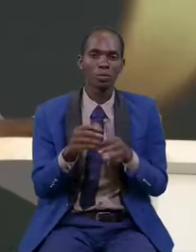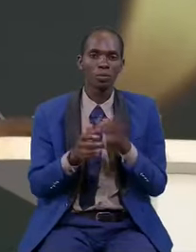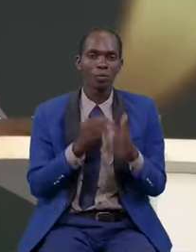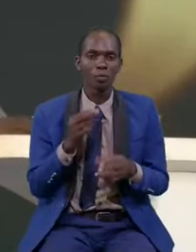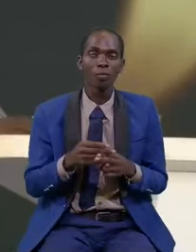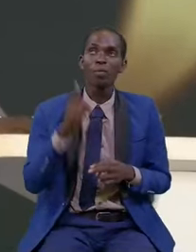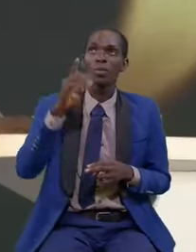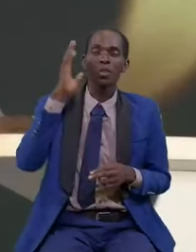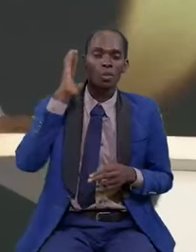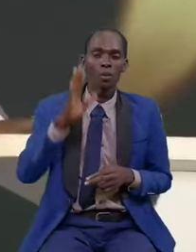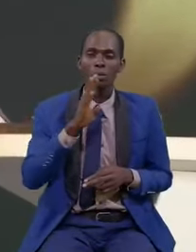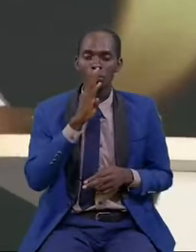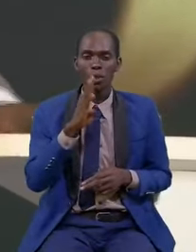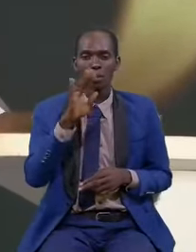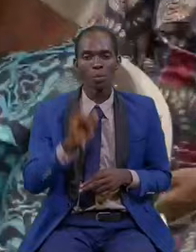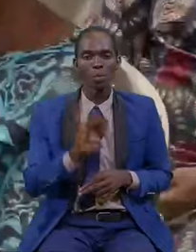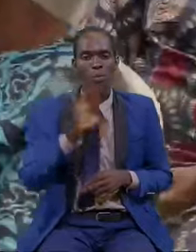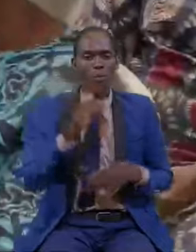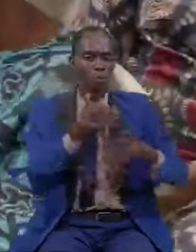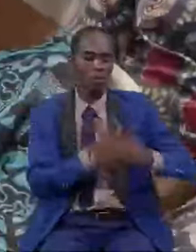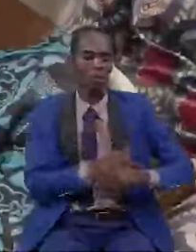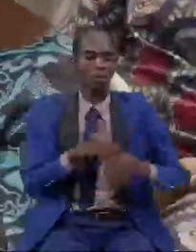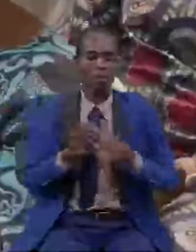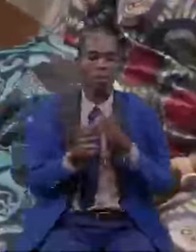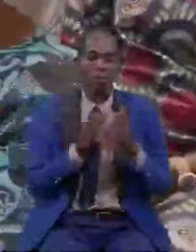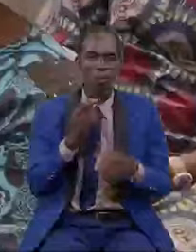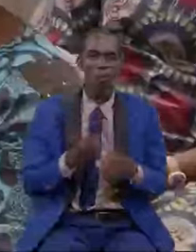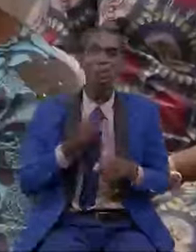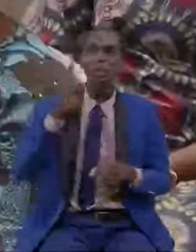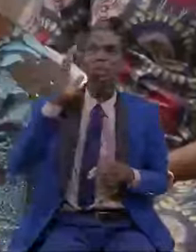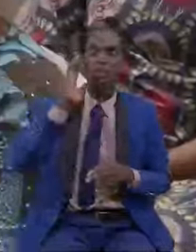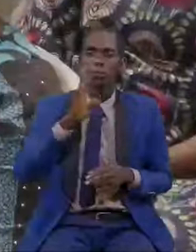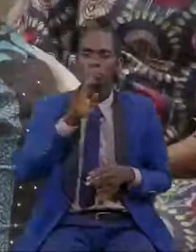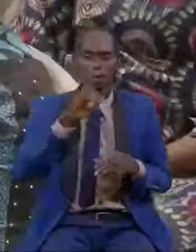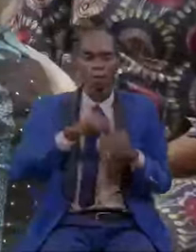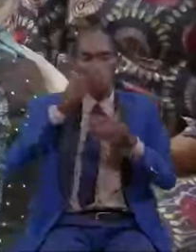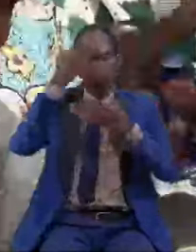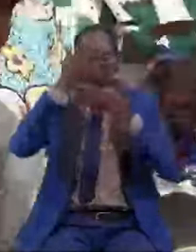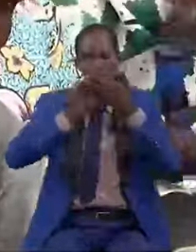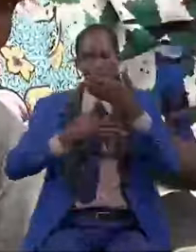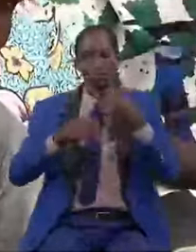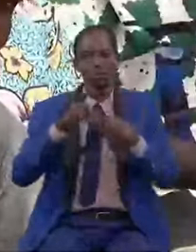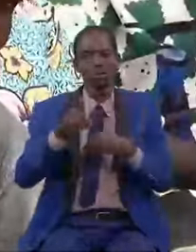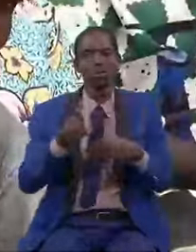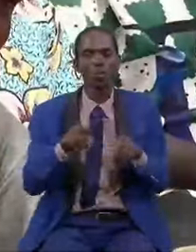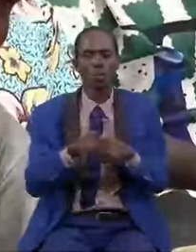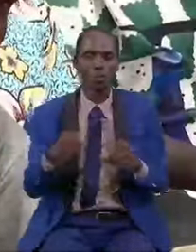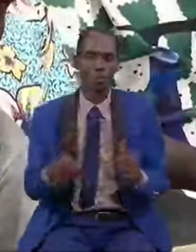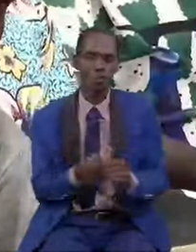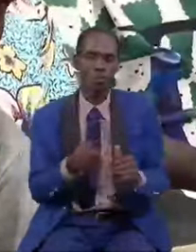Il sera à côté de vous. Il sera devant vous. Il vous accompagnera de